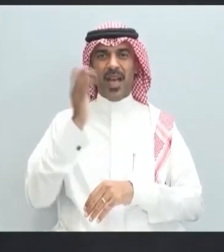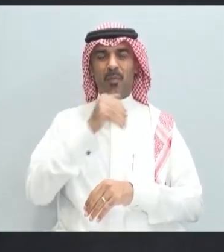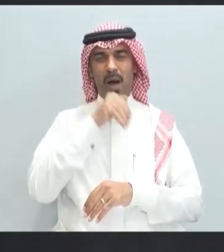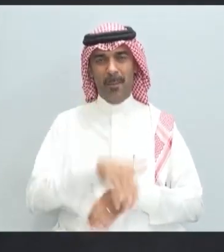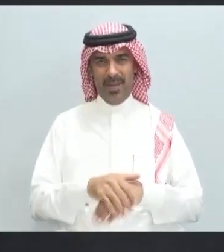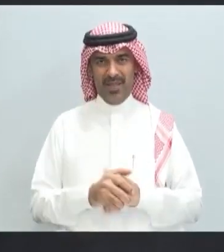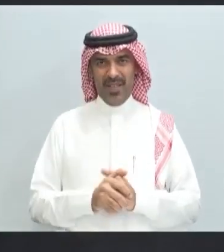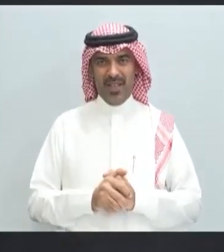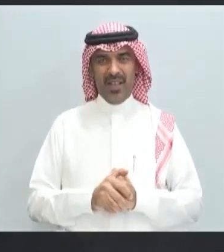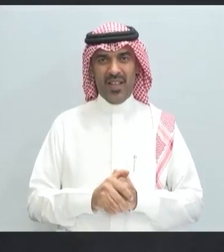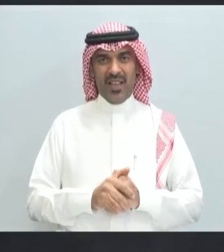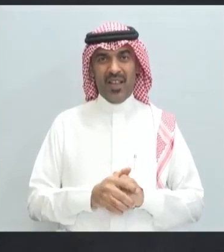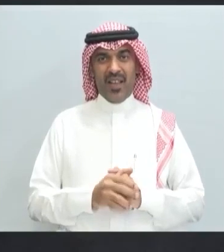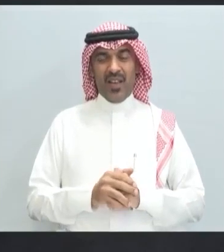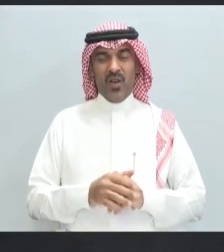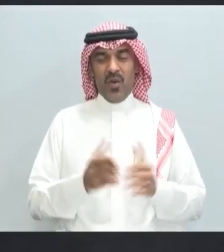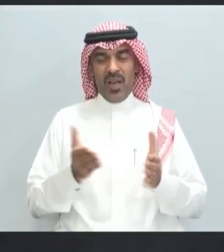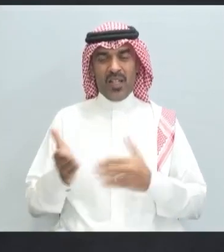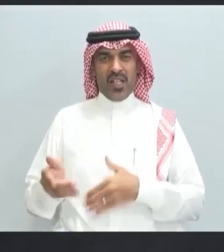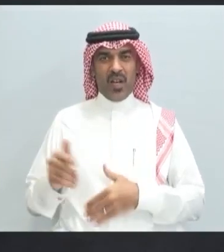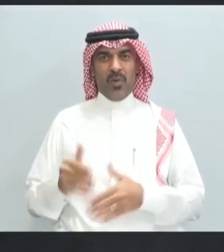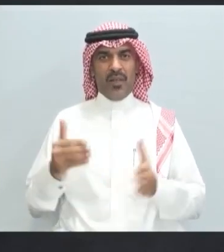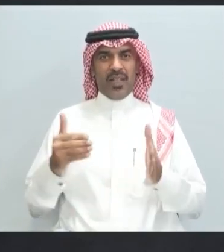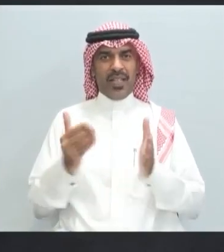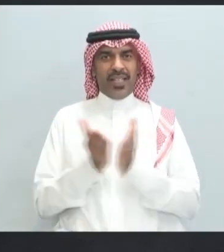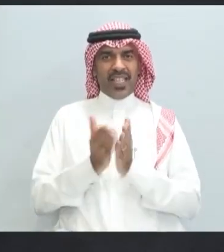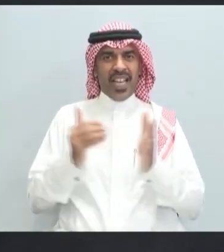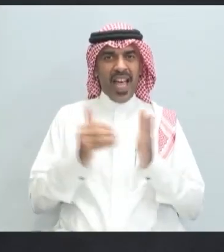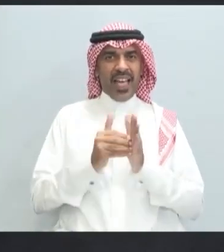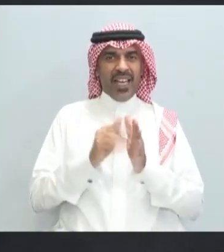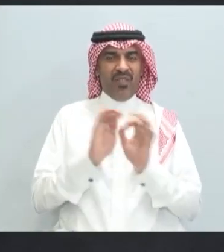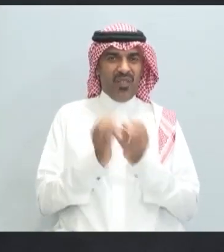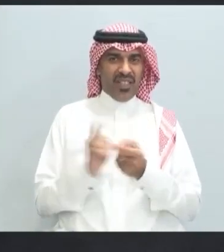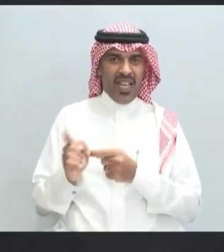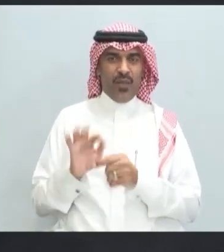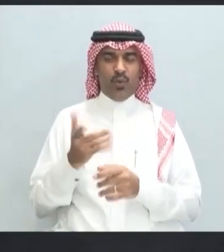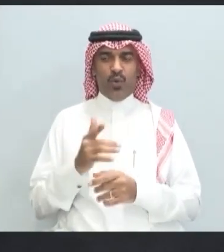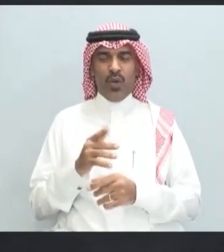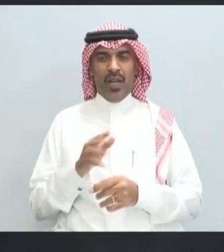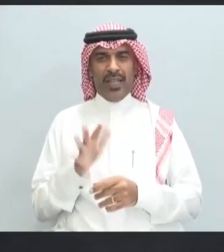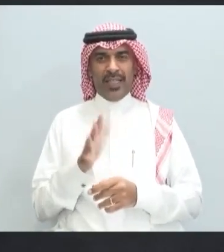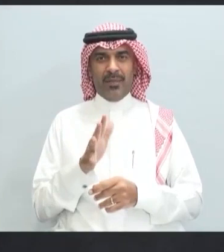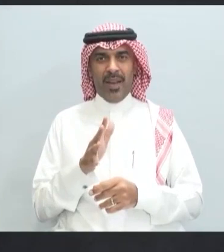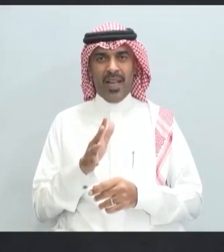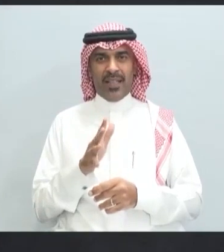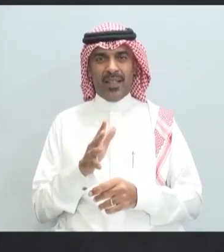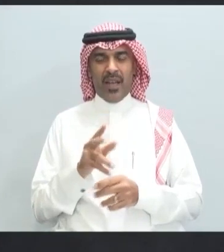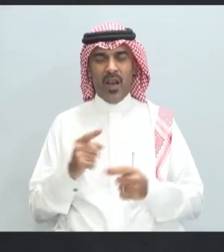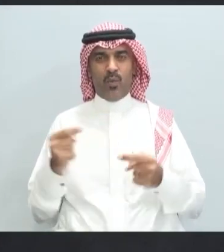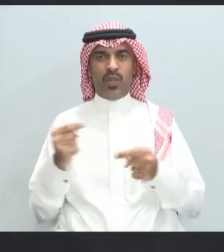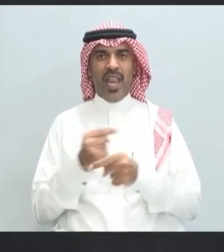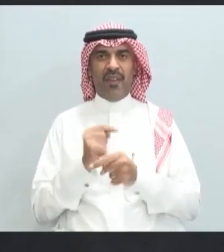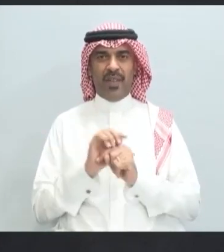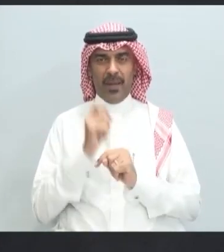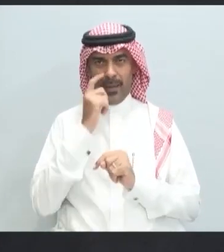وحياكم الله في الدرس الاخير من دروس هذا الفصل درس احتمالات الحوادث المتنافيه س نختم به